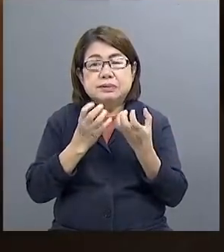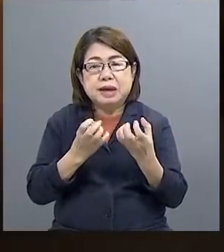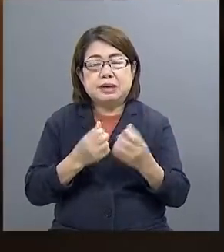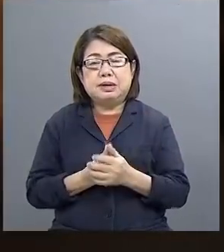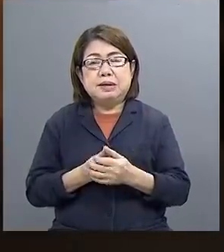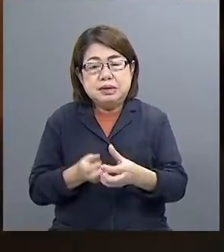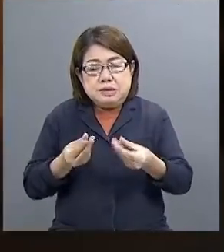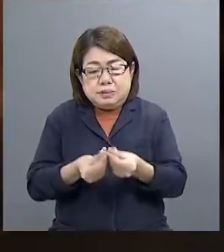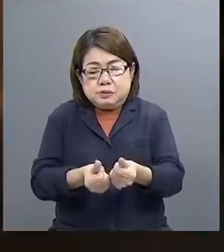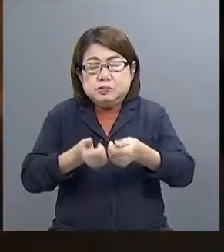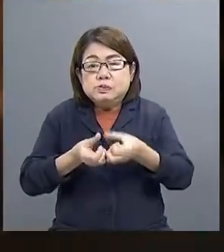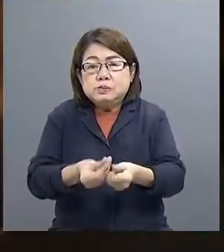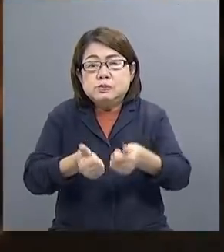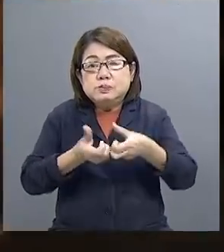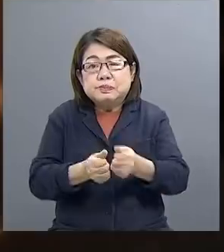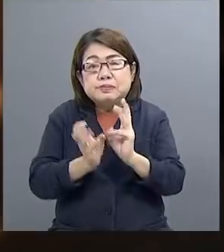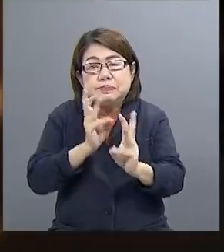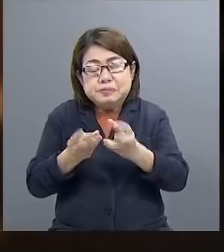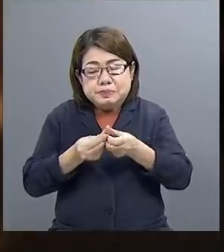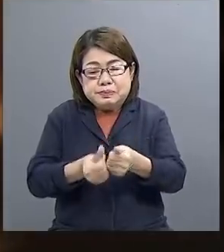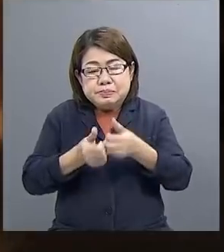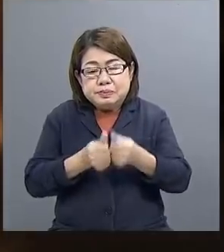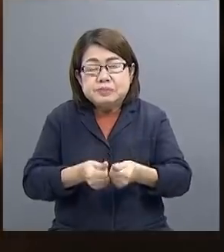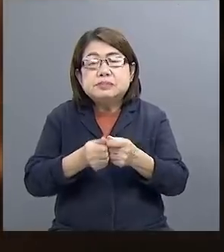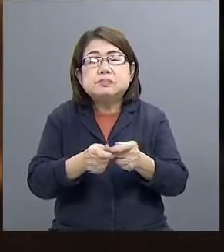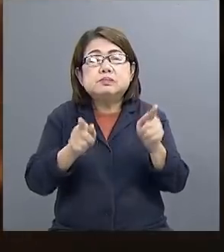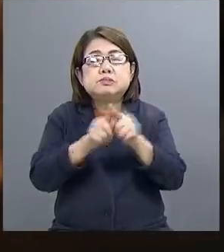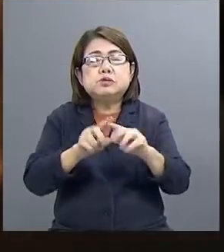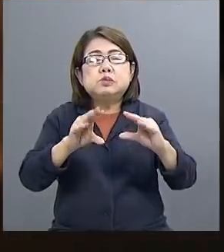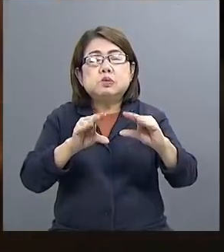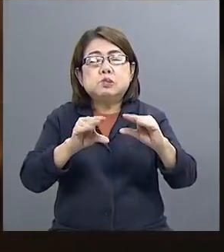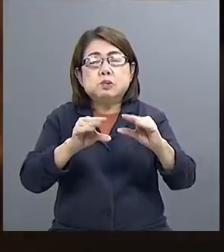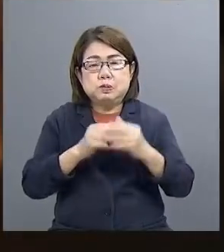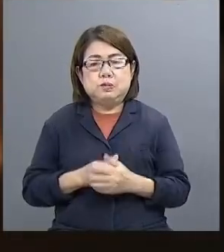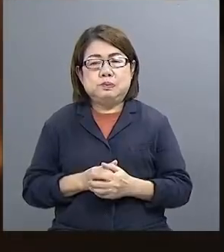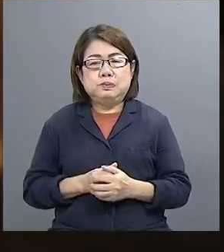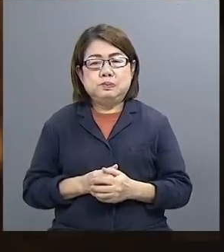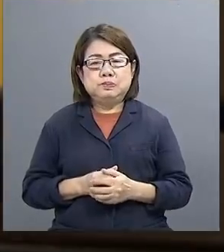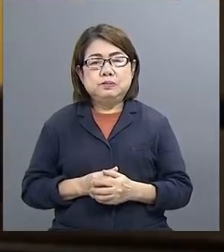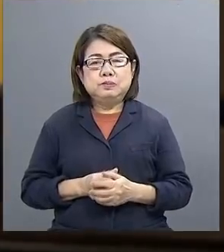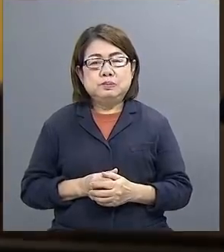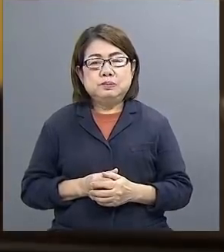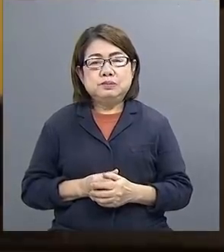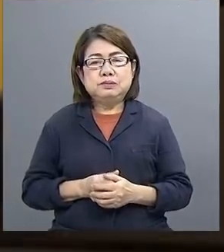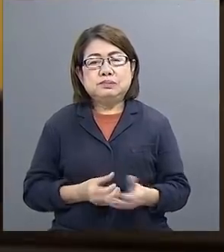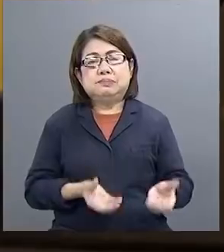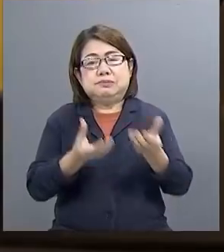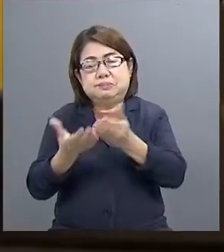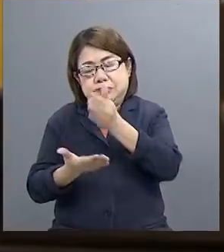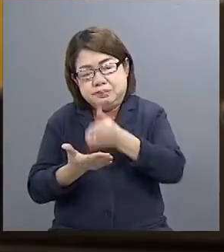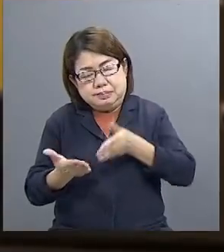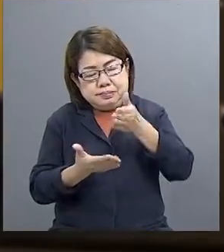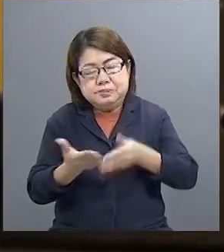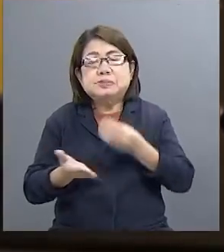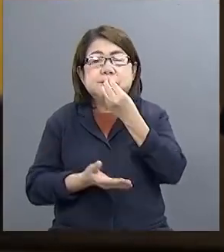เมล็ดโอ้เอ๋วจะจับตัวแข็งเป็นวุ้นเค้าจะได้ค่อนวุ้นนุ่มๆสามารถนำไปรับประทานได้ค่ะ